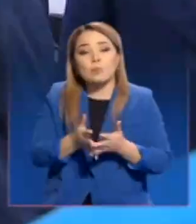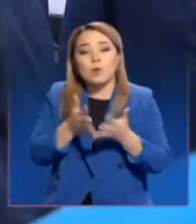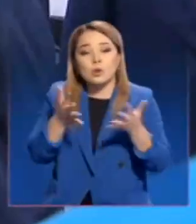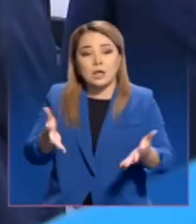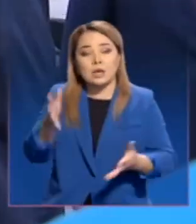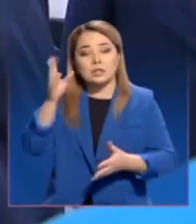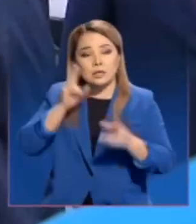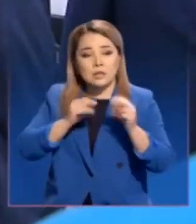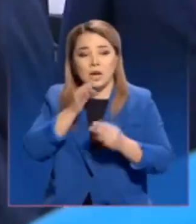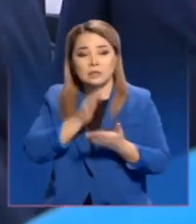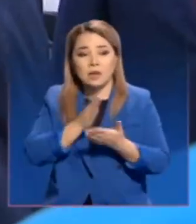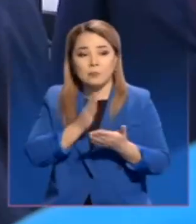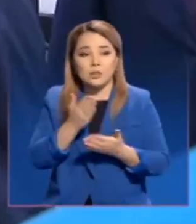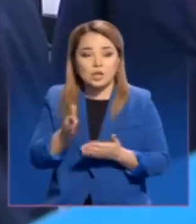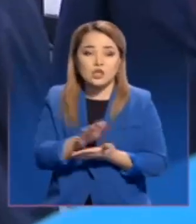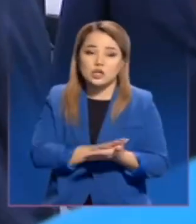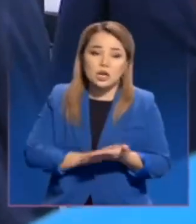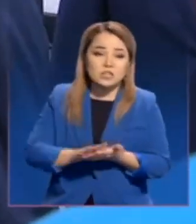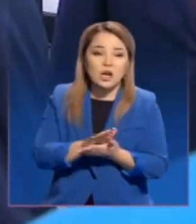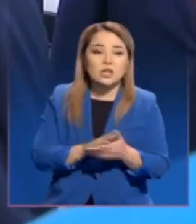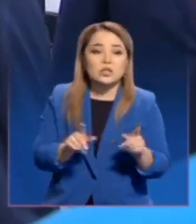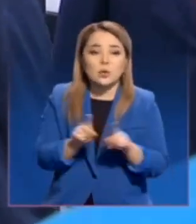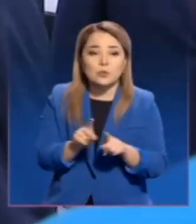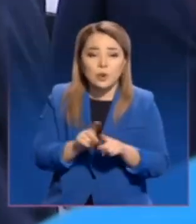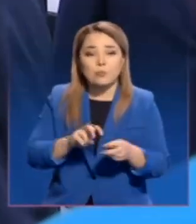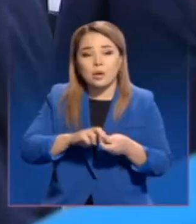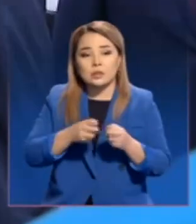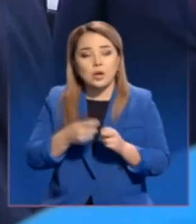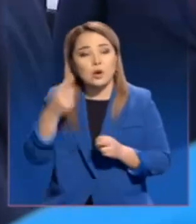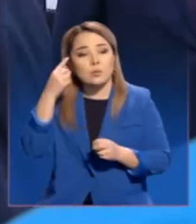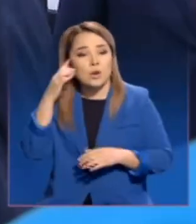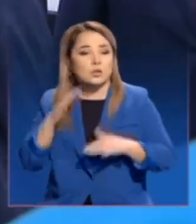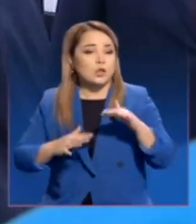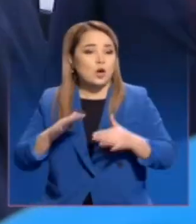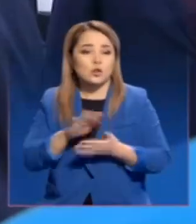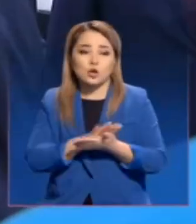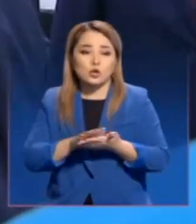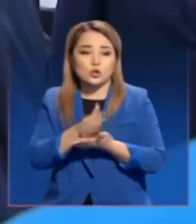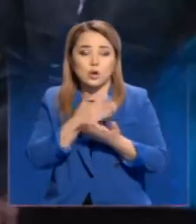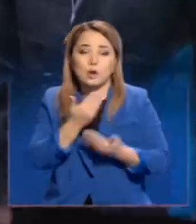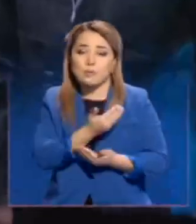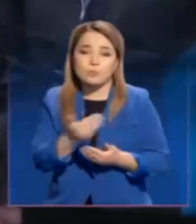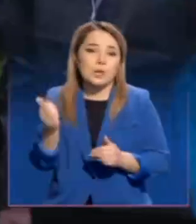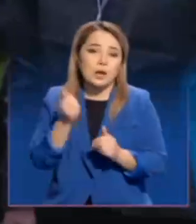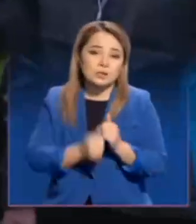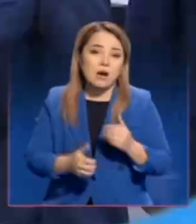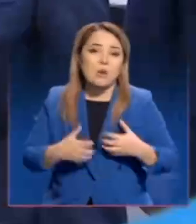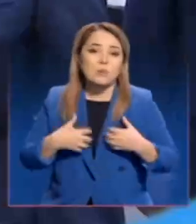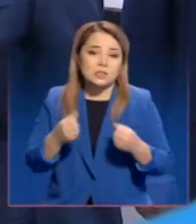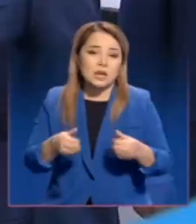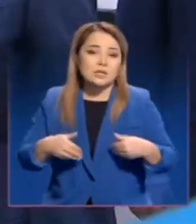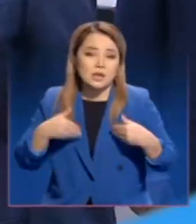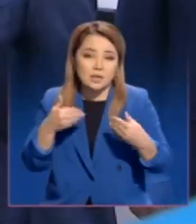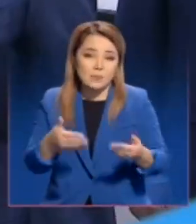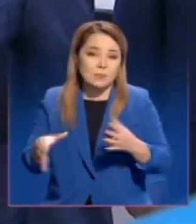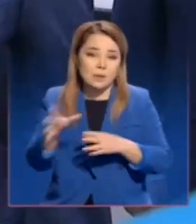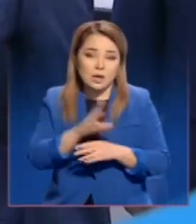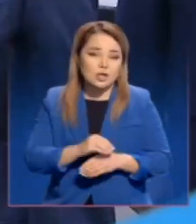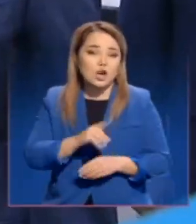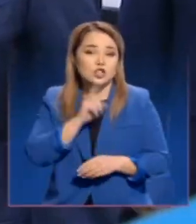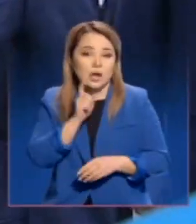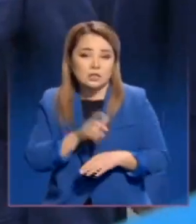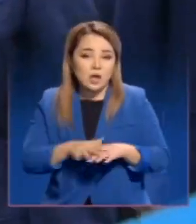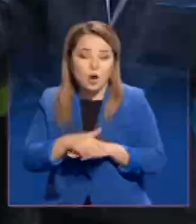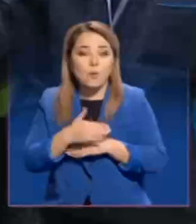мен ойлаймын. Ешқандай бұл мәселе бойынша күмәнім жоқ. Мен баршаңызға аманшылық тілеймін. Жастар деген